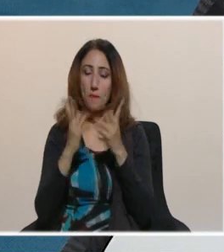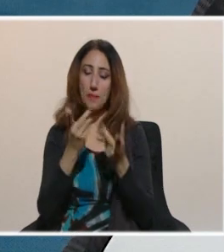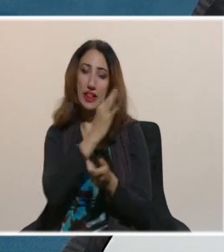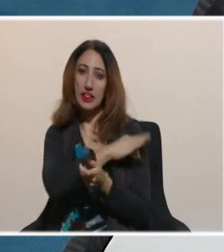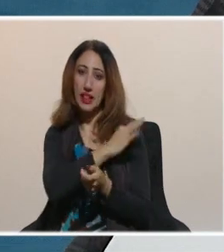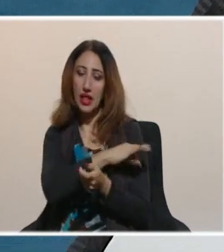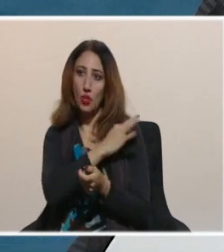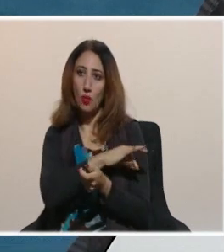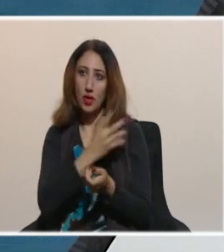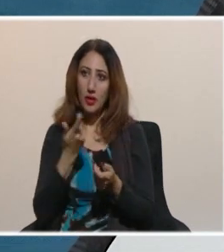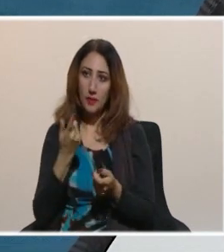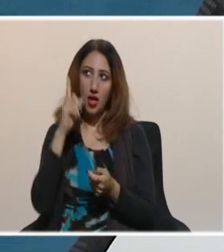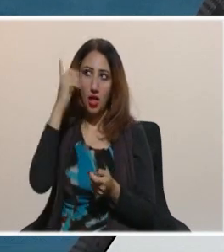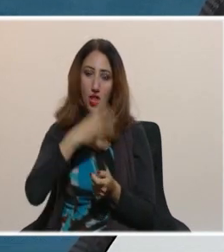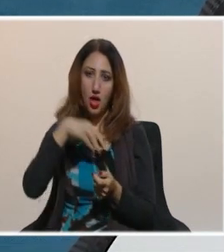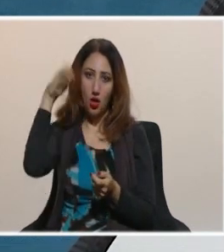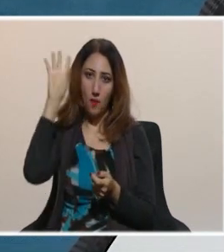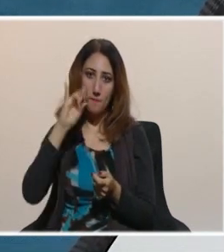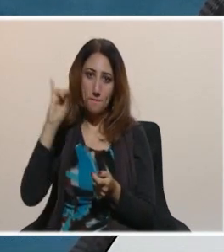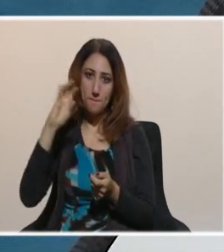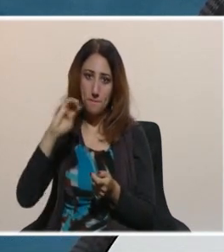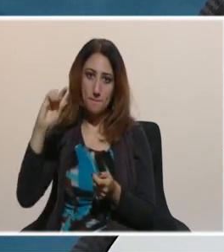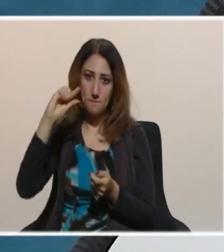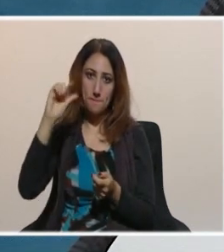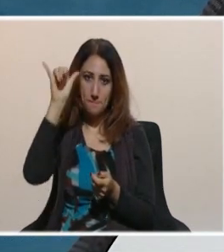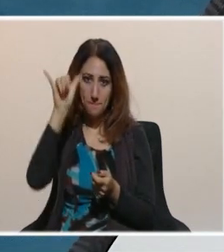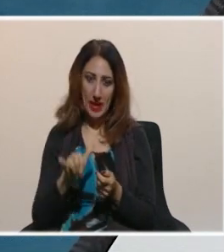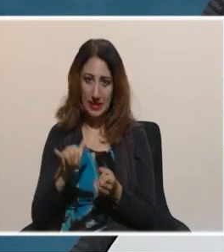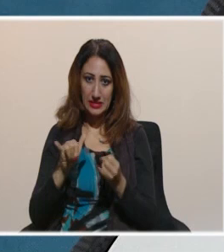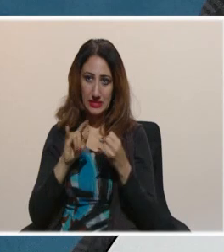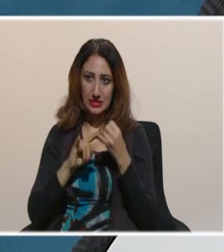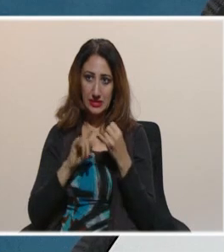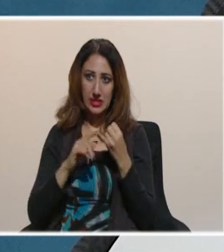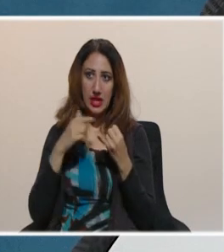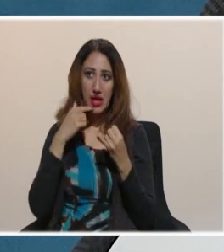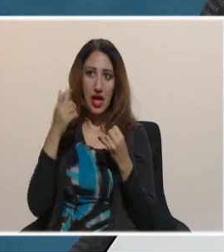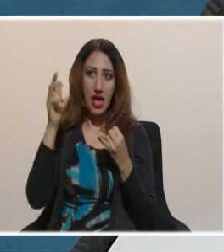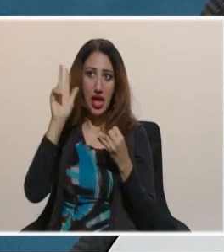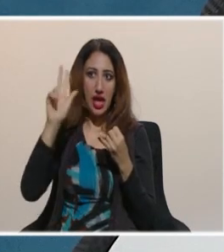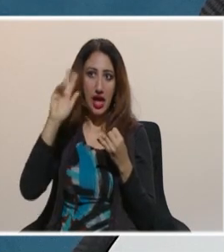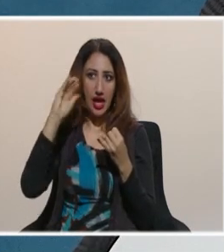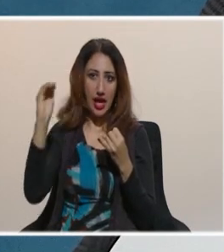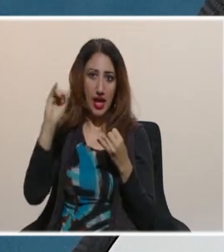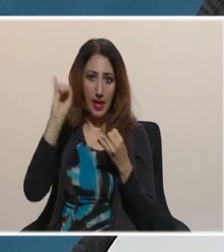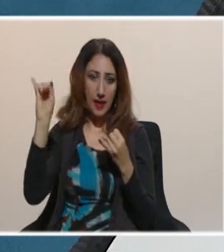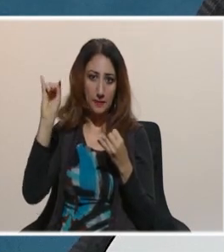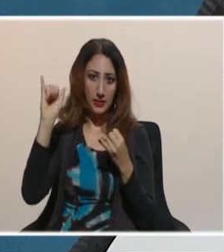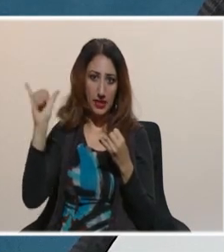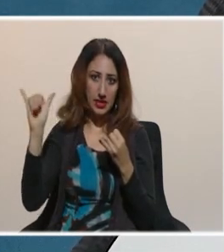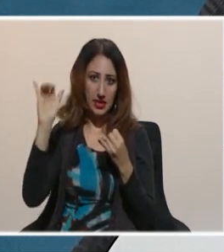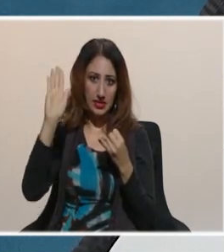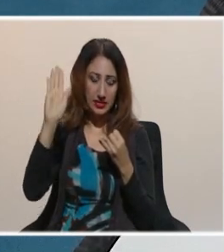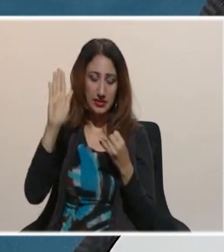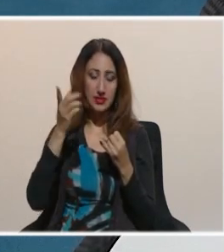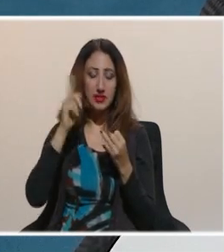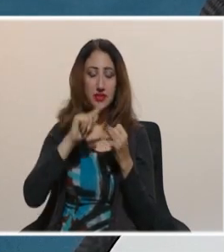في الله يرحمه الاستاذ مهدي خميس، والاستاذ جاد فرج الله يرحمه.